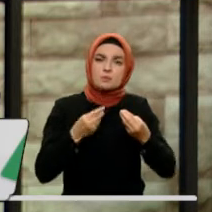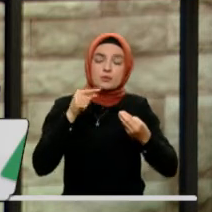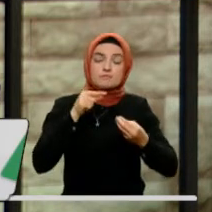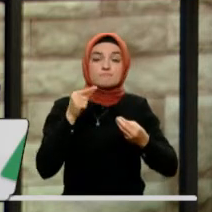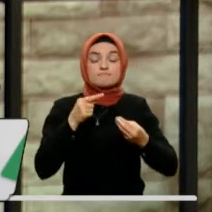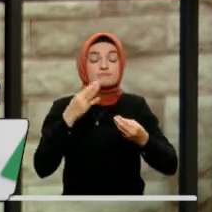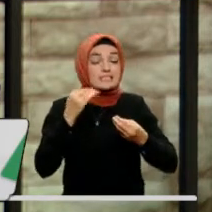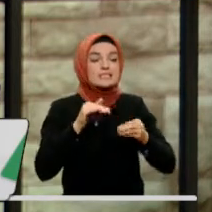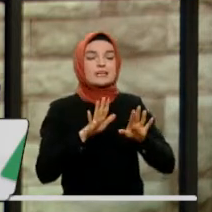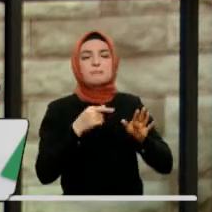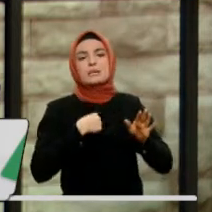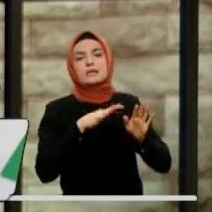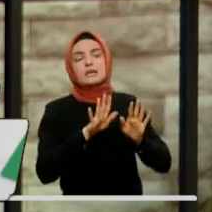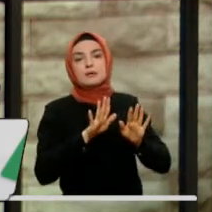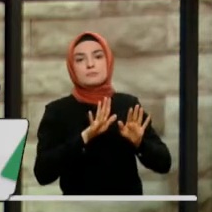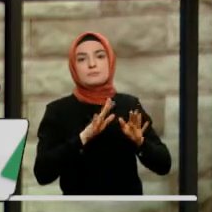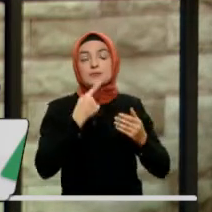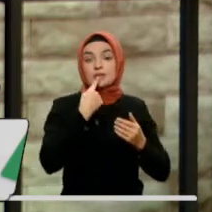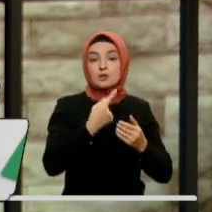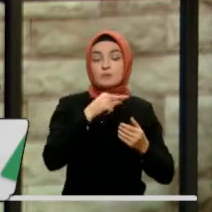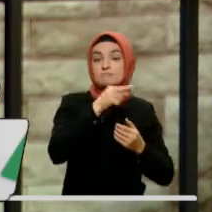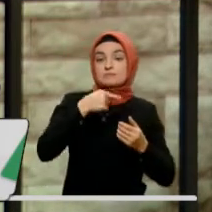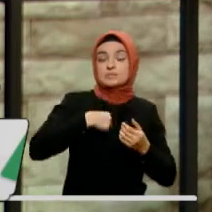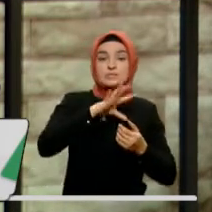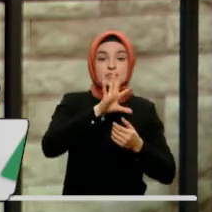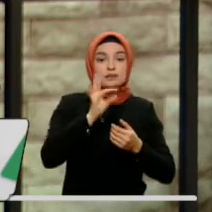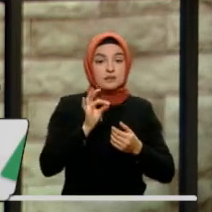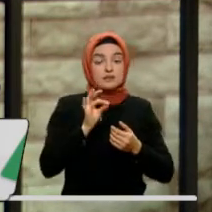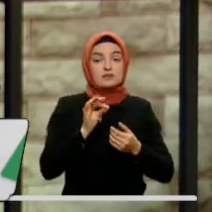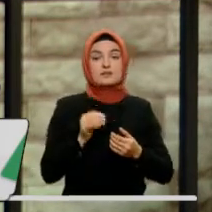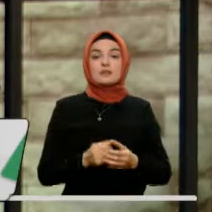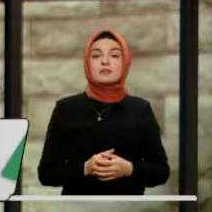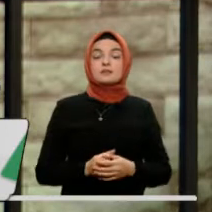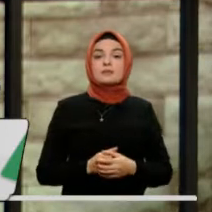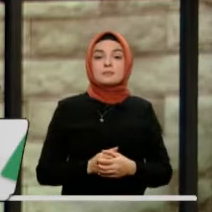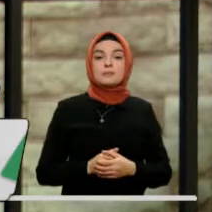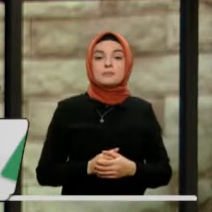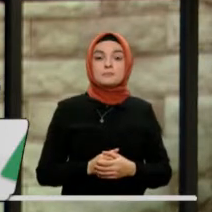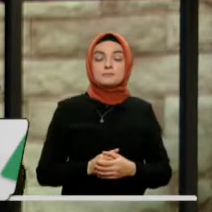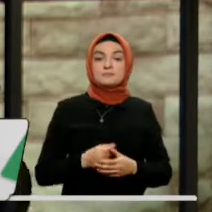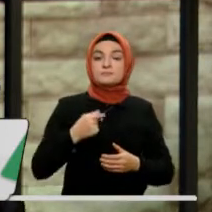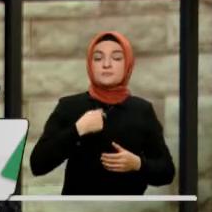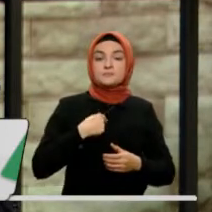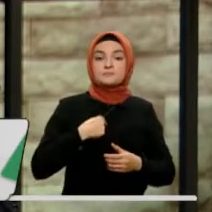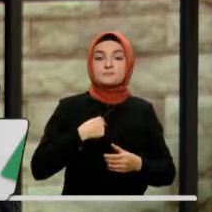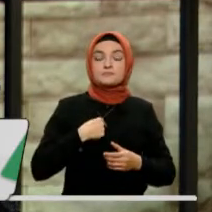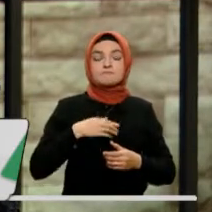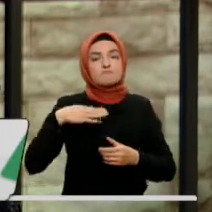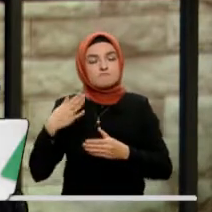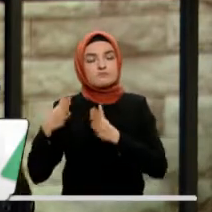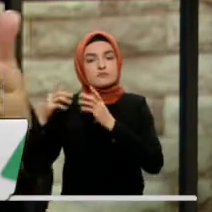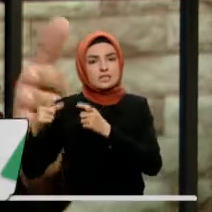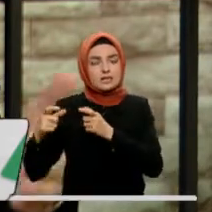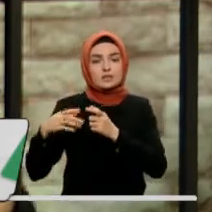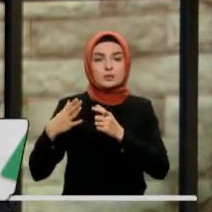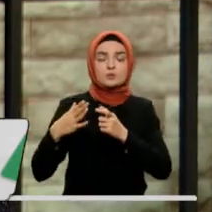gelme. Çünkü biz tercihimizi farz edelim ki ben Ege'liyim, doğuda üniversiteye gittim.